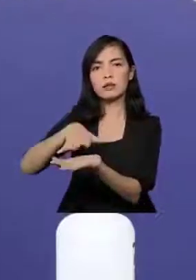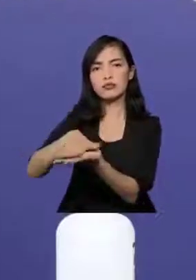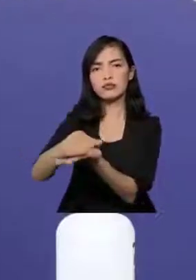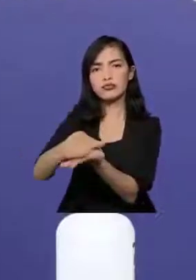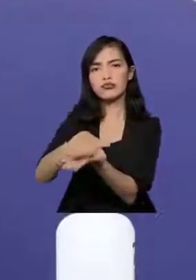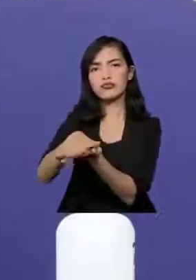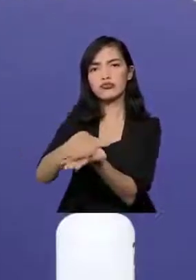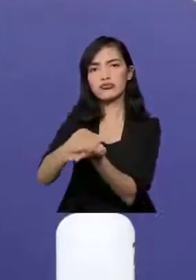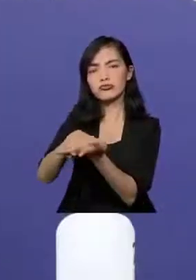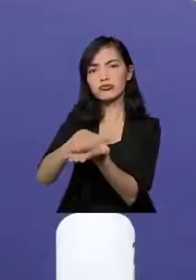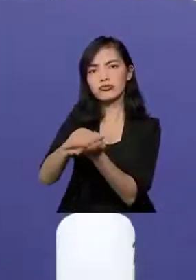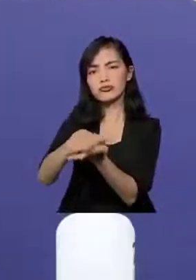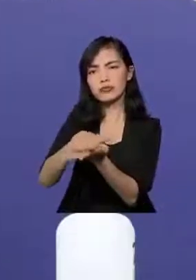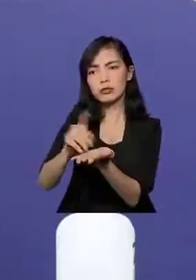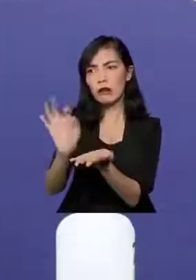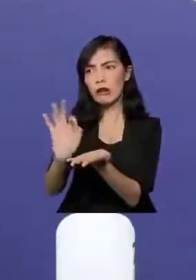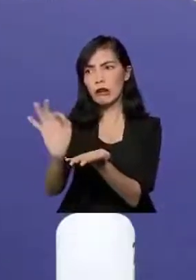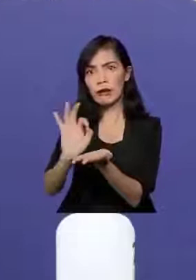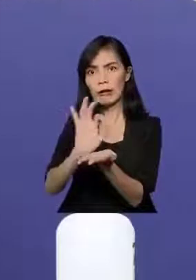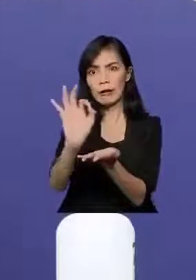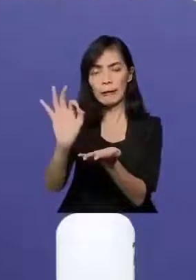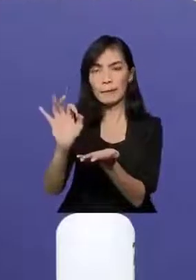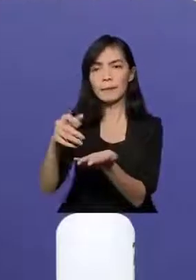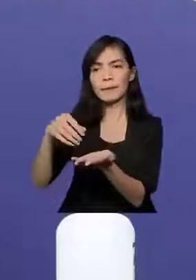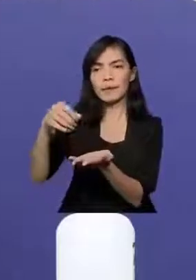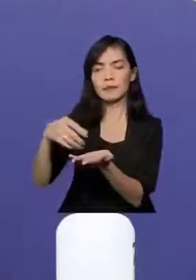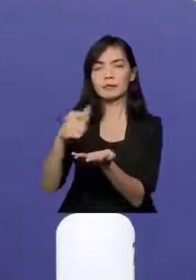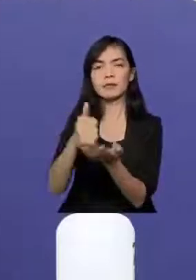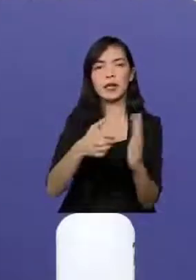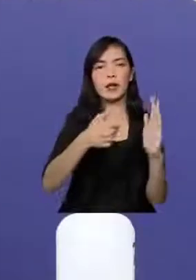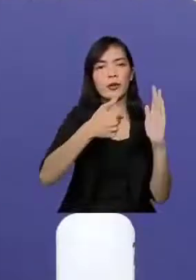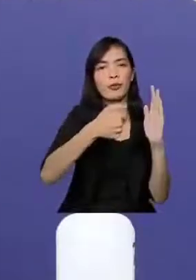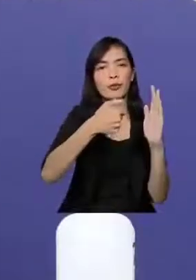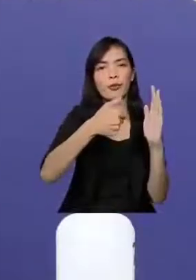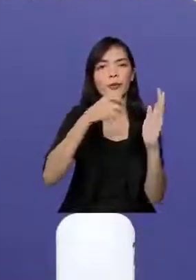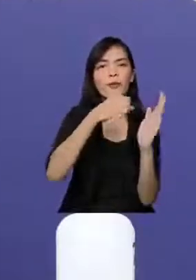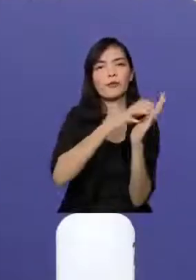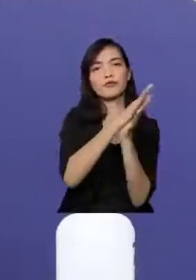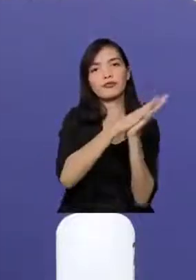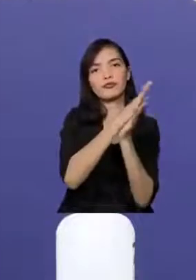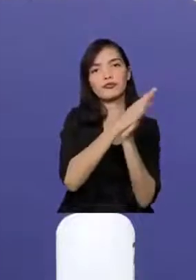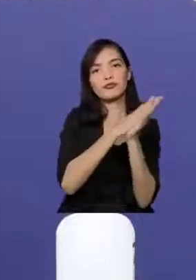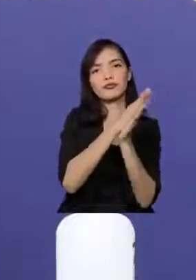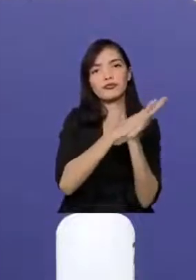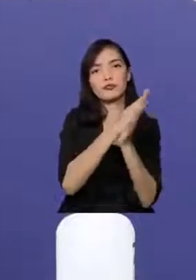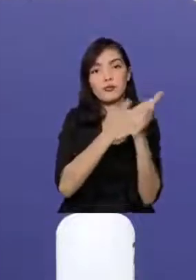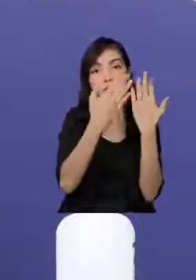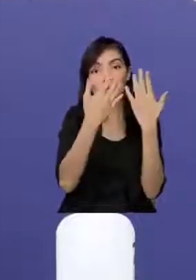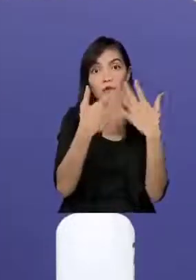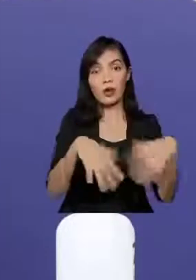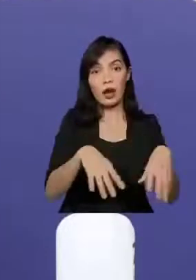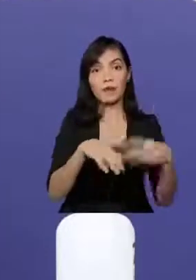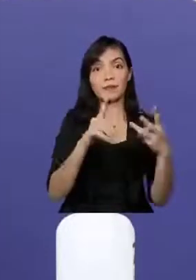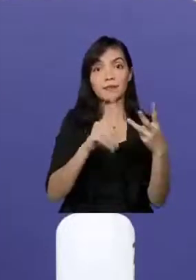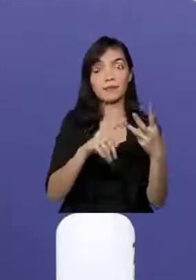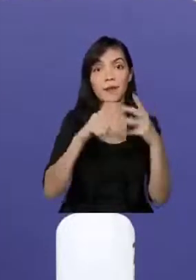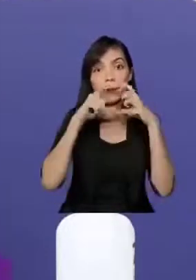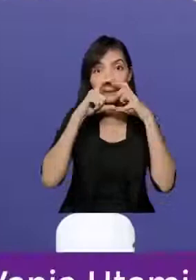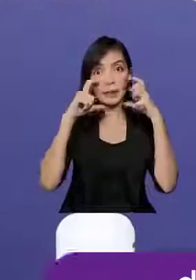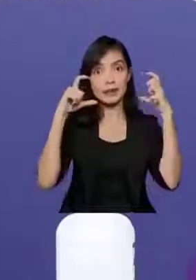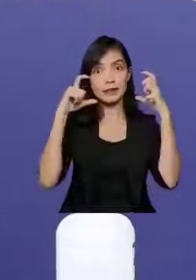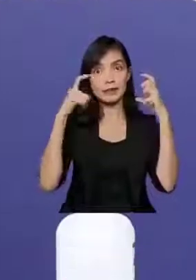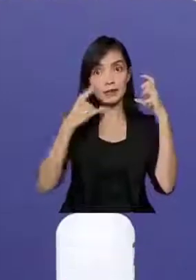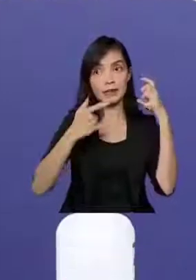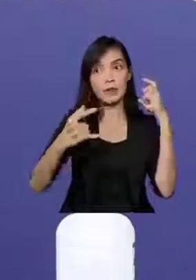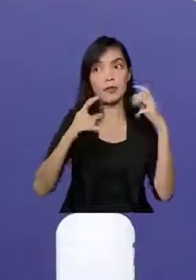jika tidak ada air mengalir dan sabun bisa menggunakan hand sanitizer tentunya Lalu setelah Ibu juga slow gunakan